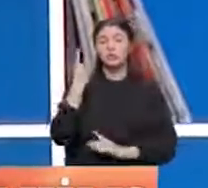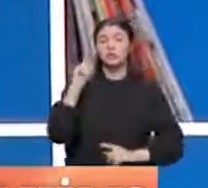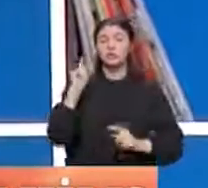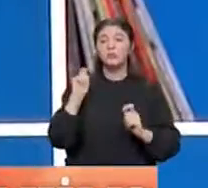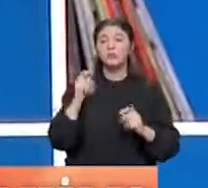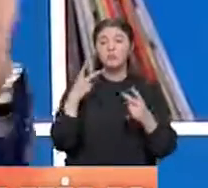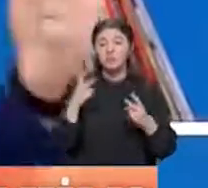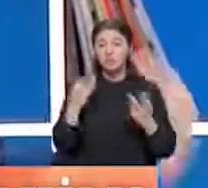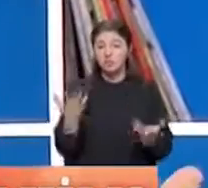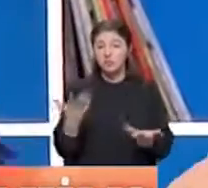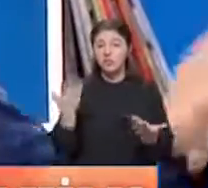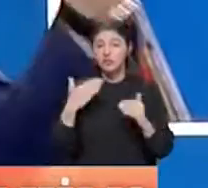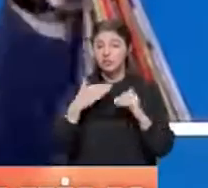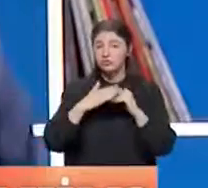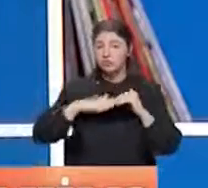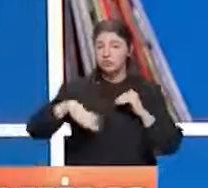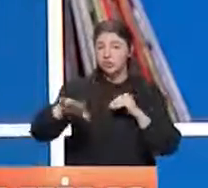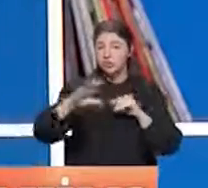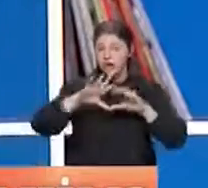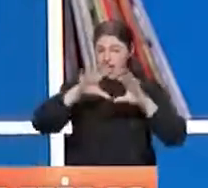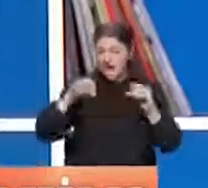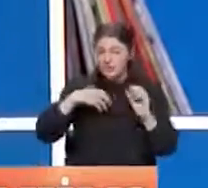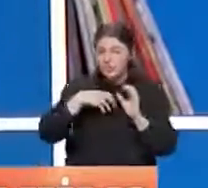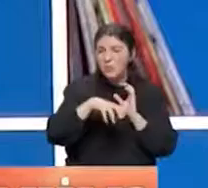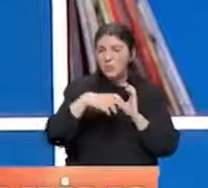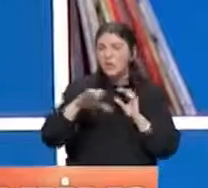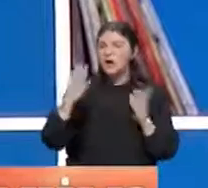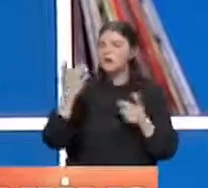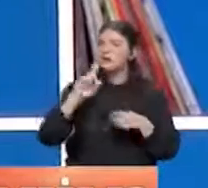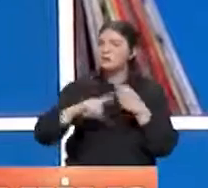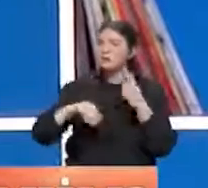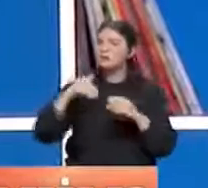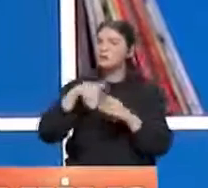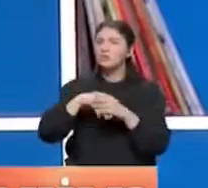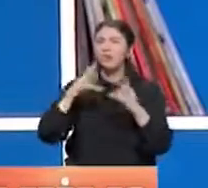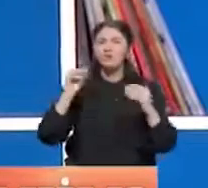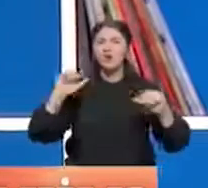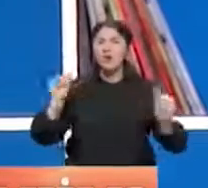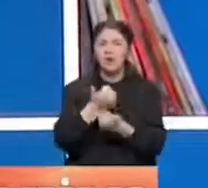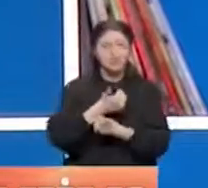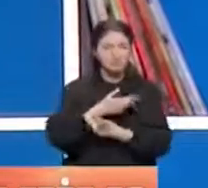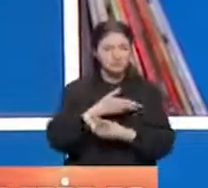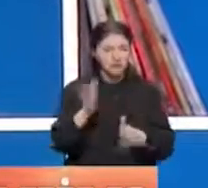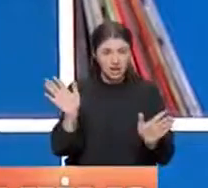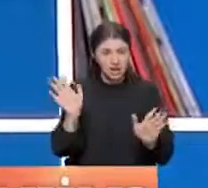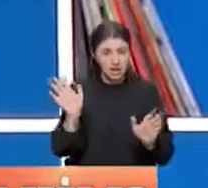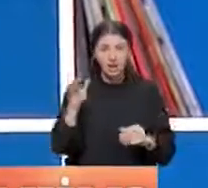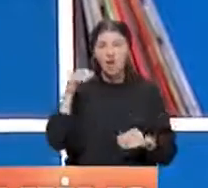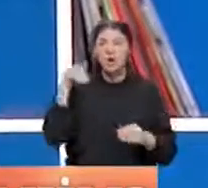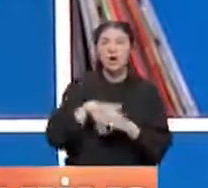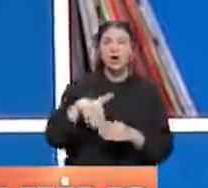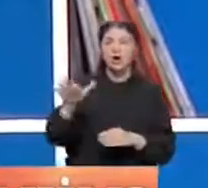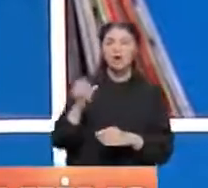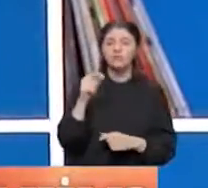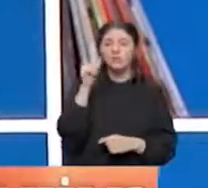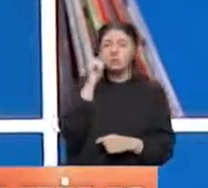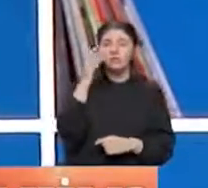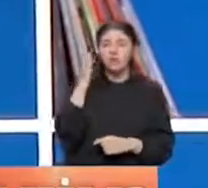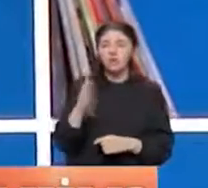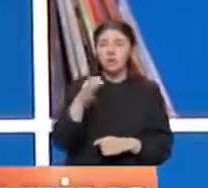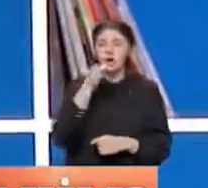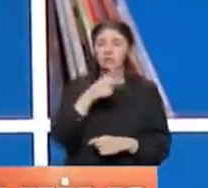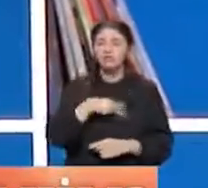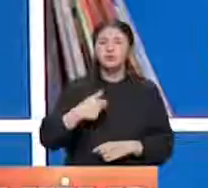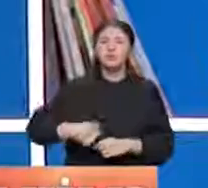yönetebilecek ve halkın her kesiminden, hangi siyasi partiden olursa olsun, oy alabilecek kişinin